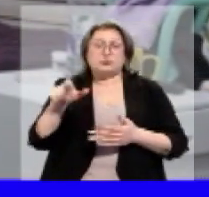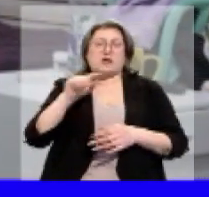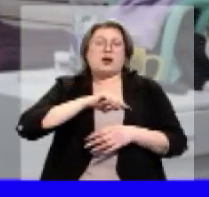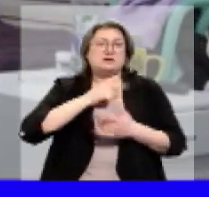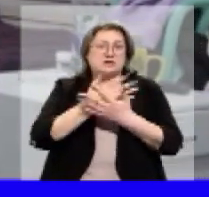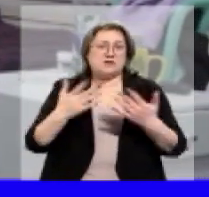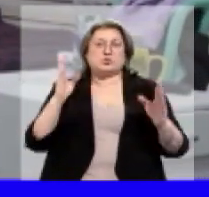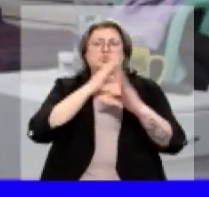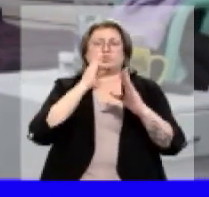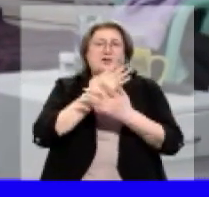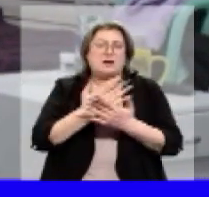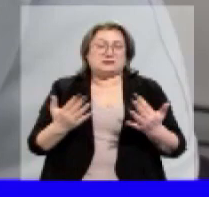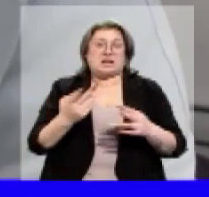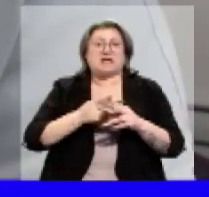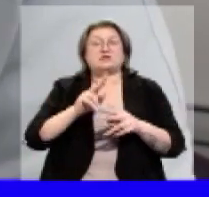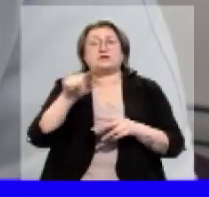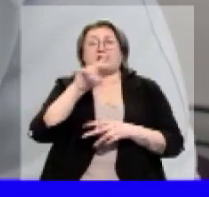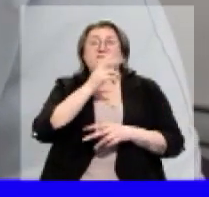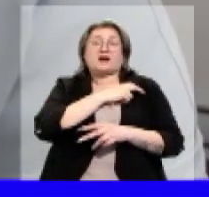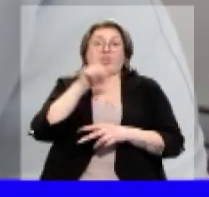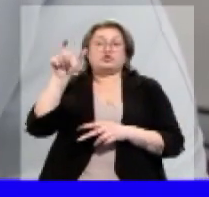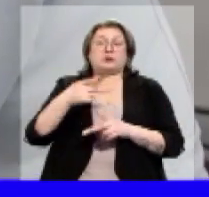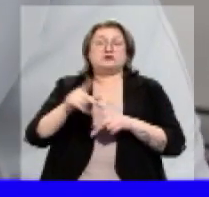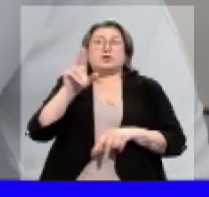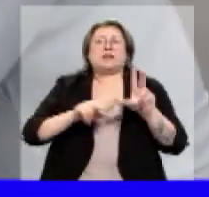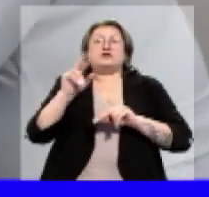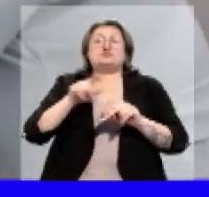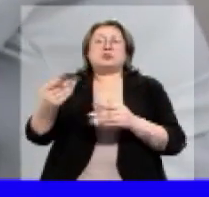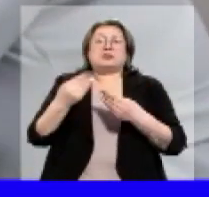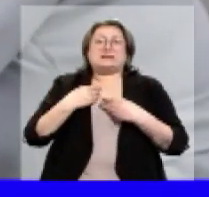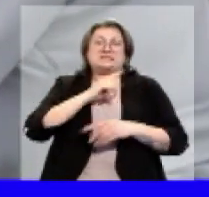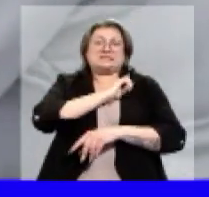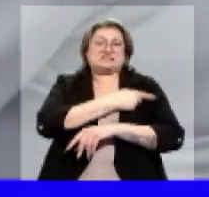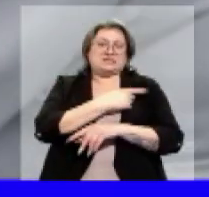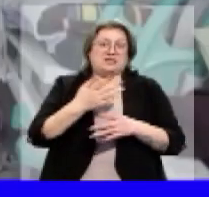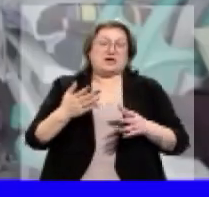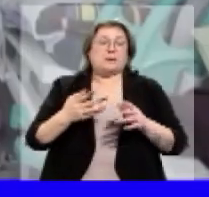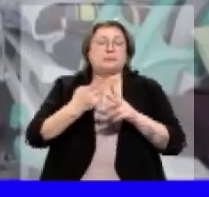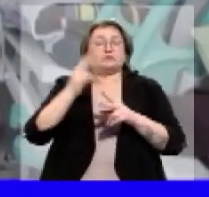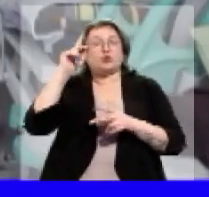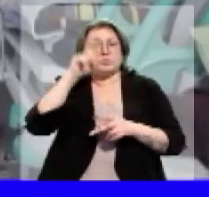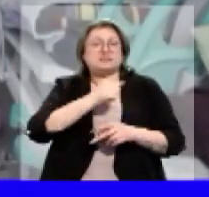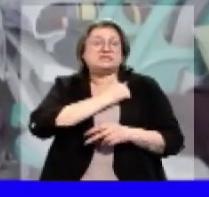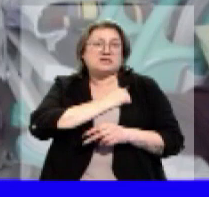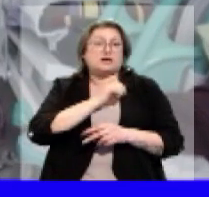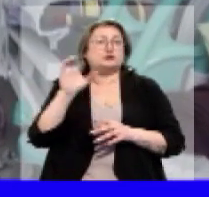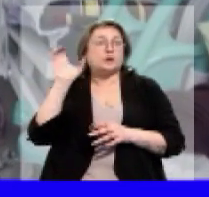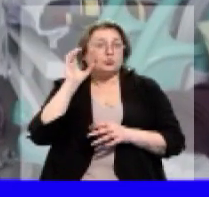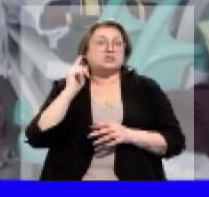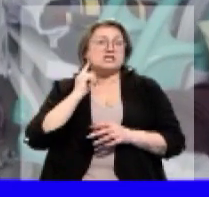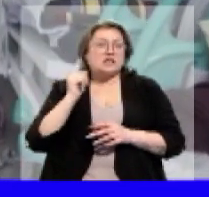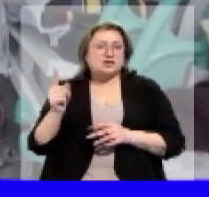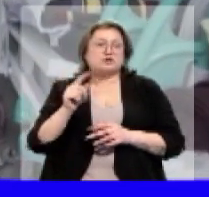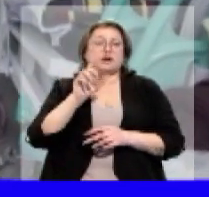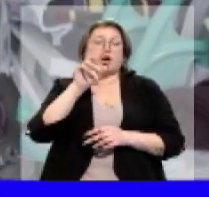характеров и судеб. Для некоторых врач – это надежда, та самая, которая дает силы. Именно поэтому так важно уметь сострадать, уметь слушать и